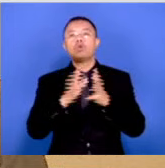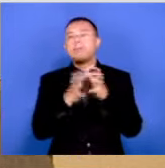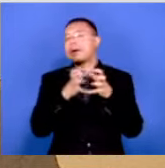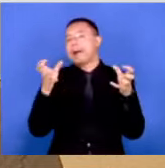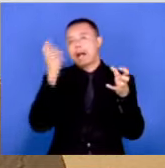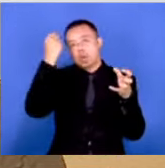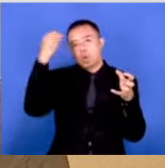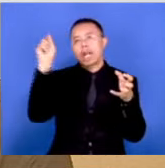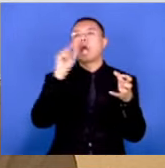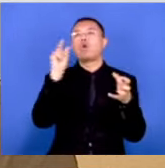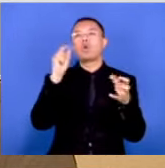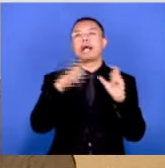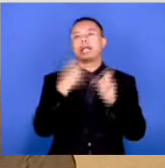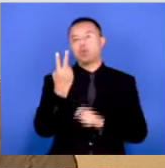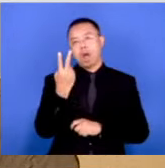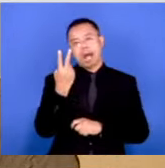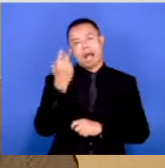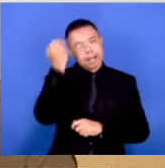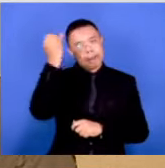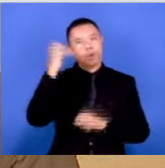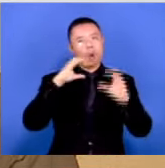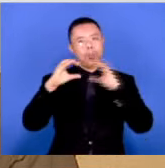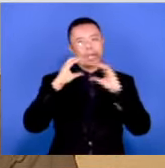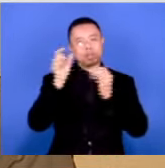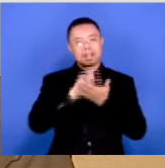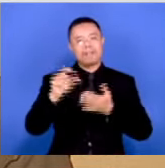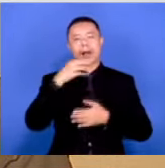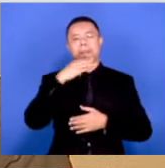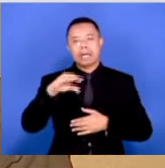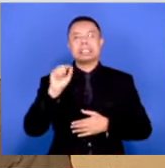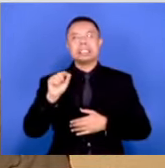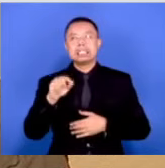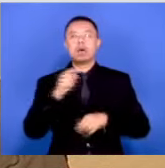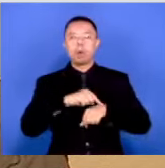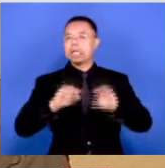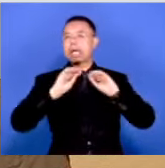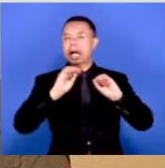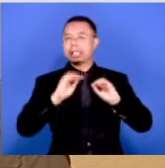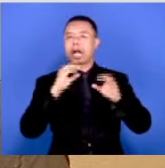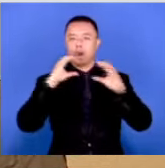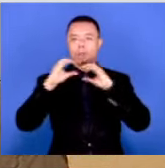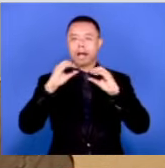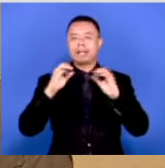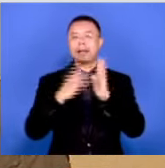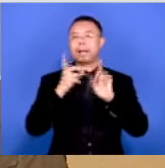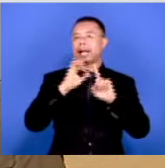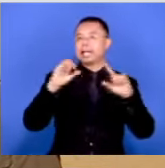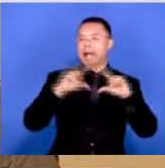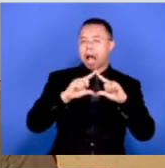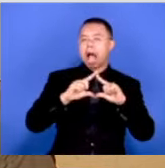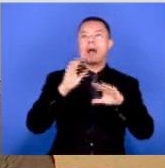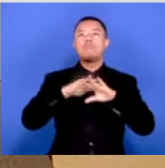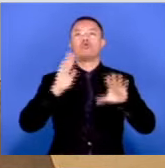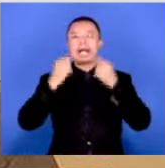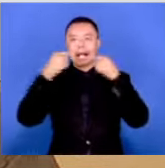di Magister Ilmu Komunikasi Universitas Bakri. Jadi di mata kuliah Komunikasi Media dan Budaya Populer,